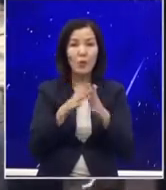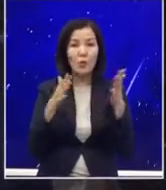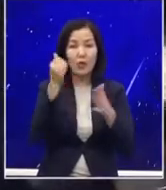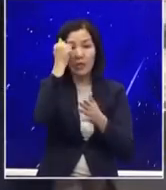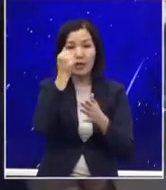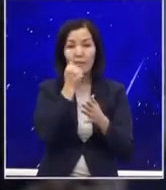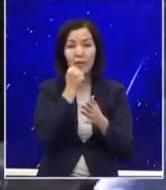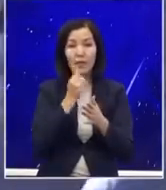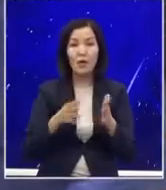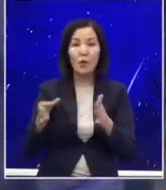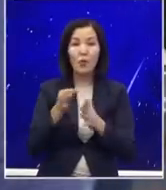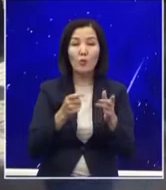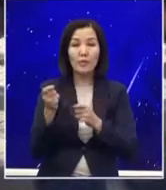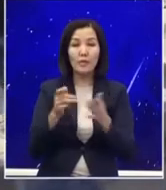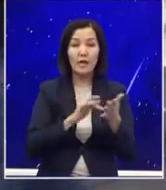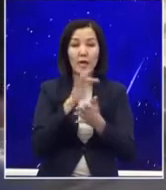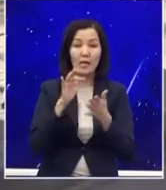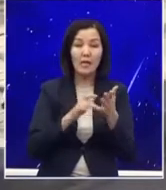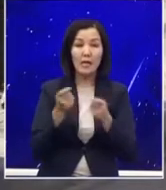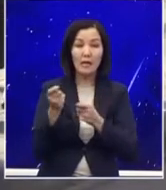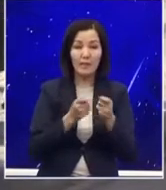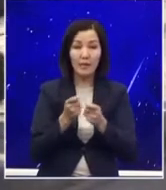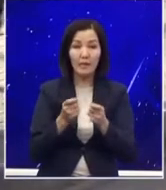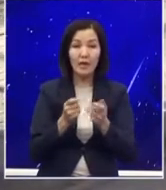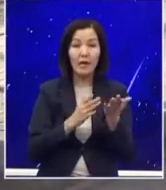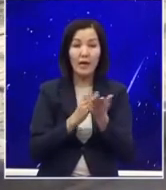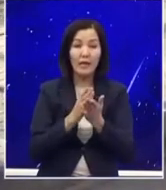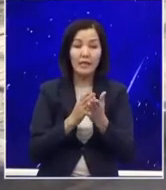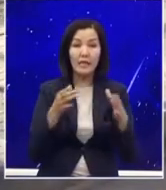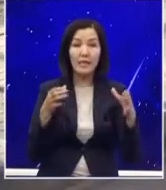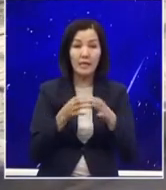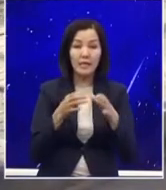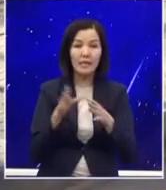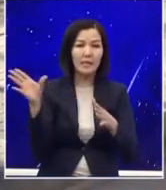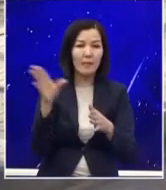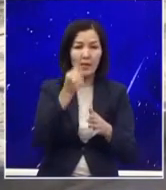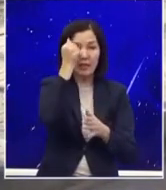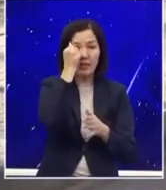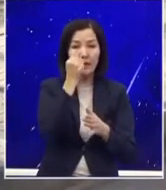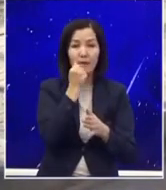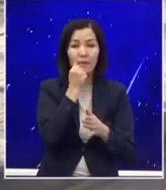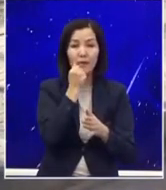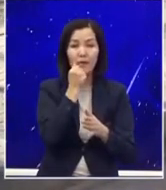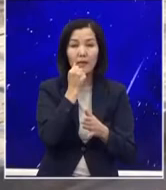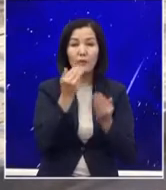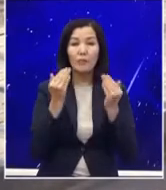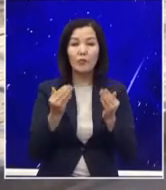комитет, городской комитеттерге, ардагердің бастықтарына, барлығына да. Осы мына